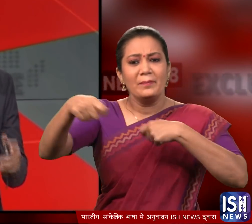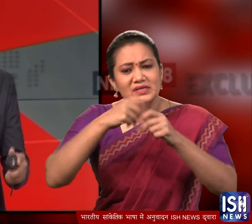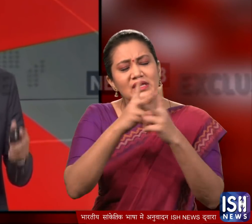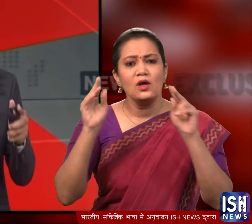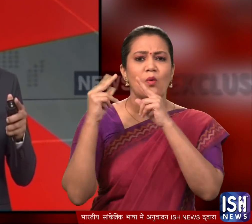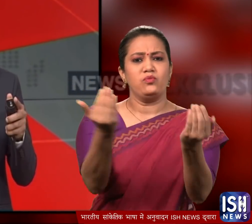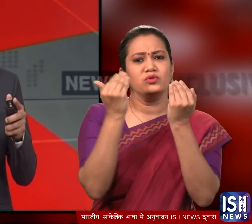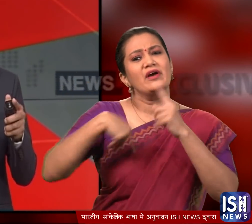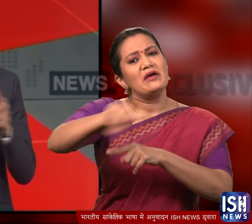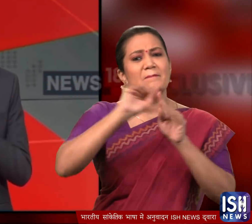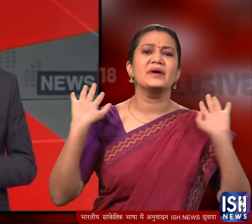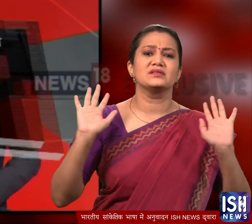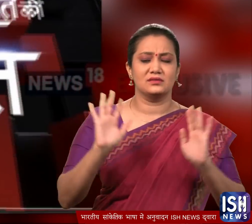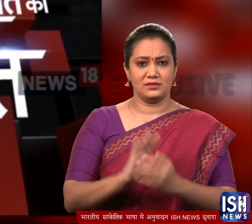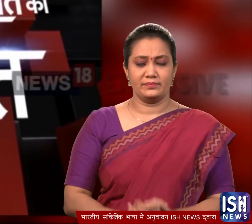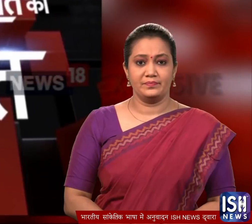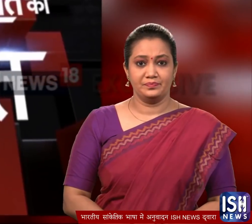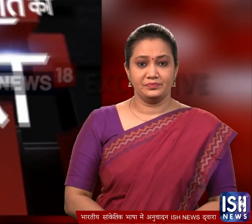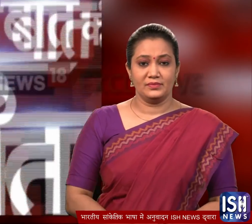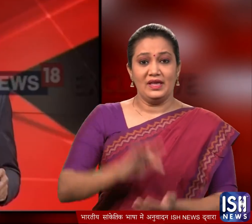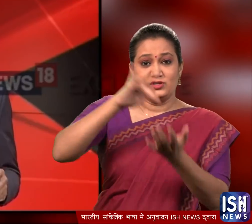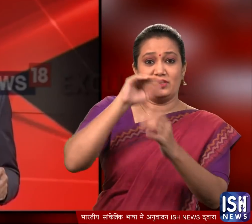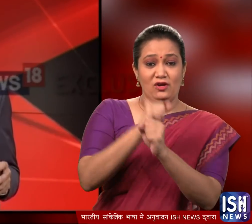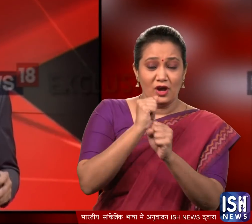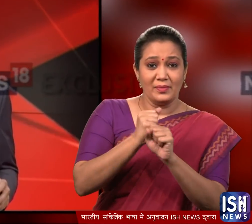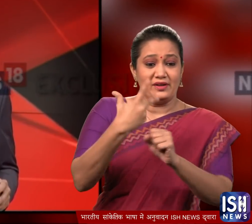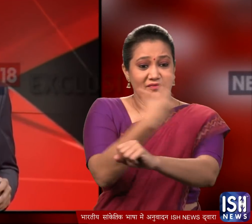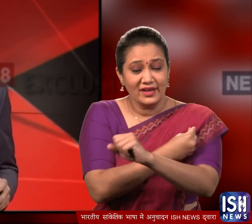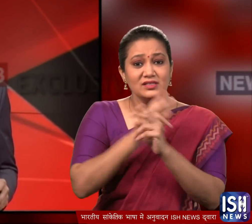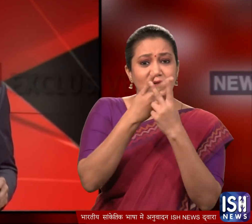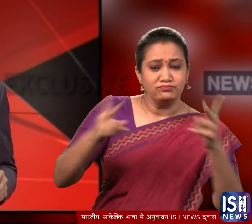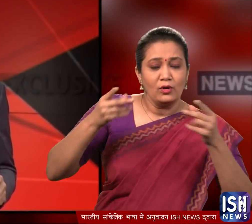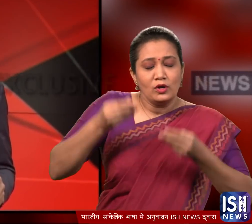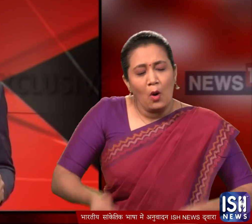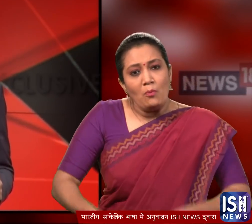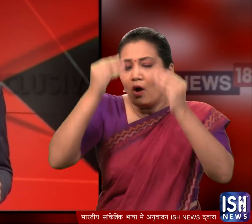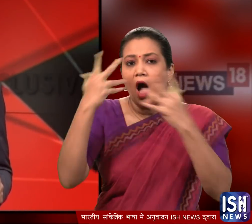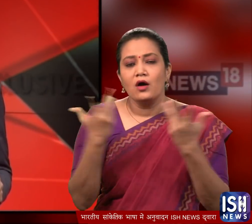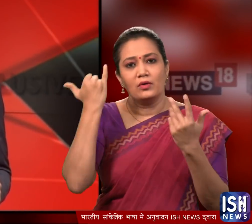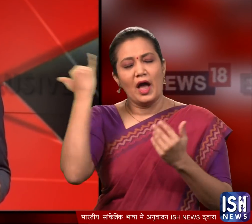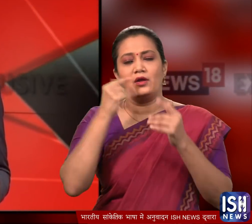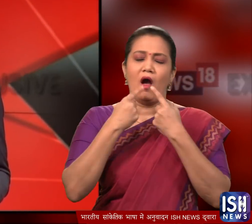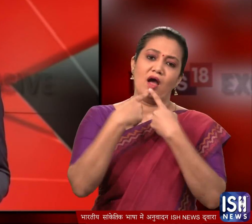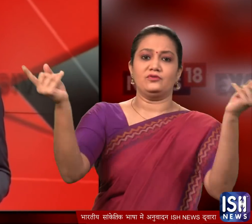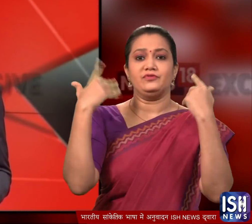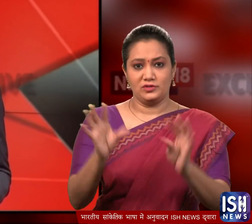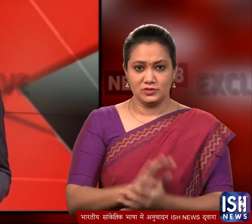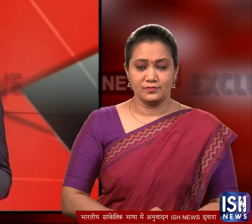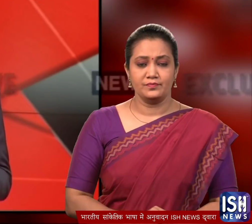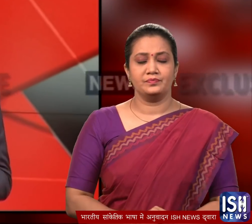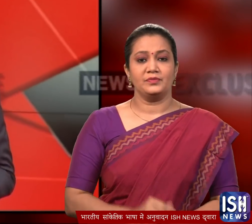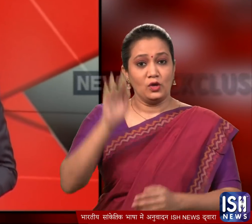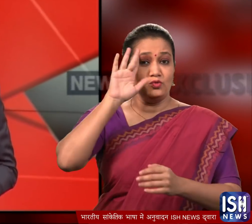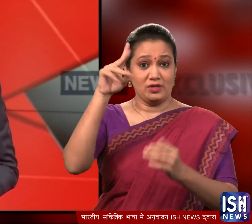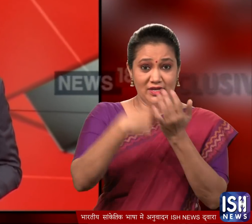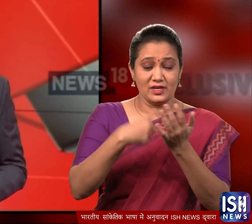औद्योगिक इकाइयों की सुरक्षा के लिए तैनात किया जाएगा। केंद्र सरकार ने कोरोना की वैक्सीन लगाने के अभियान में तेजी लाने के लिए बड़ा ऐलान किया। न्यूज़ 18